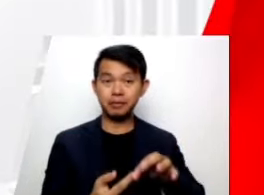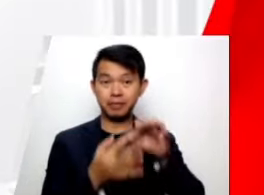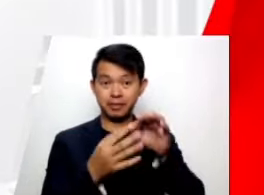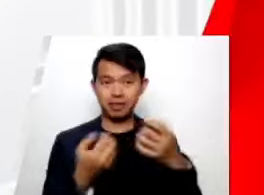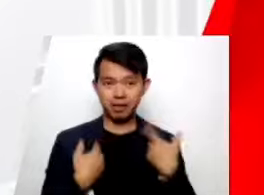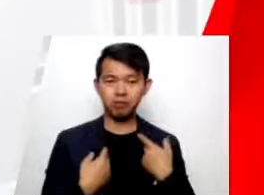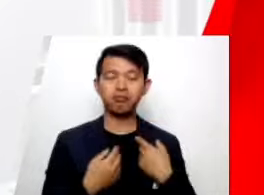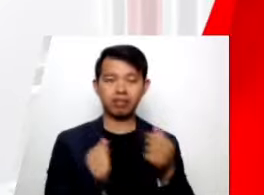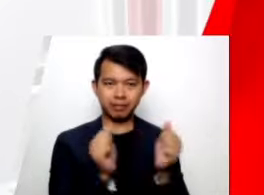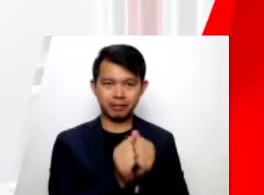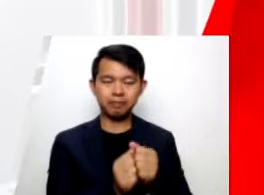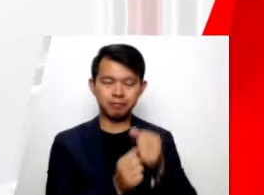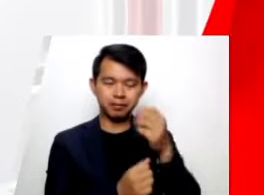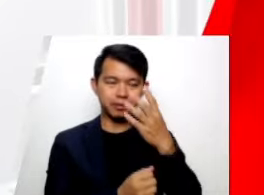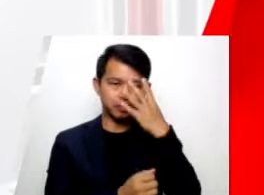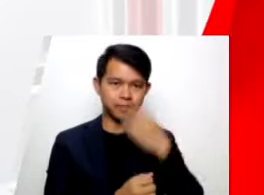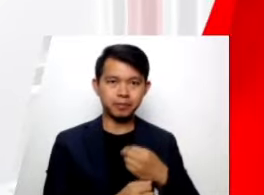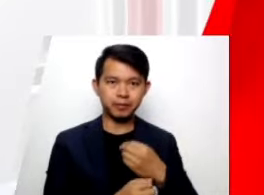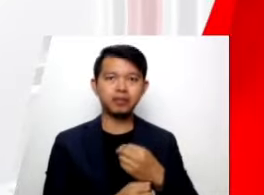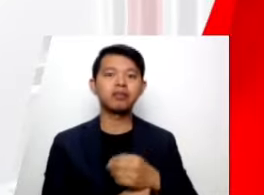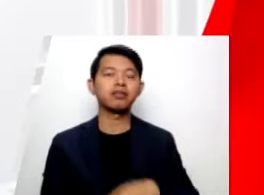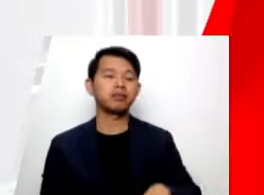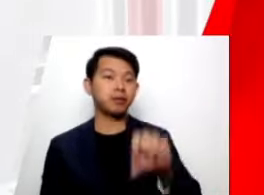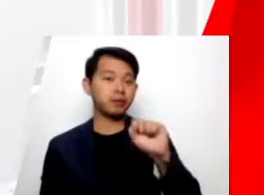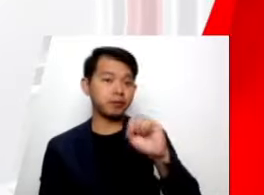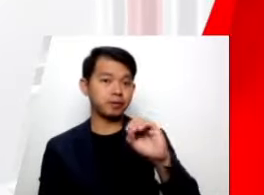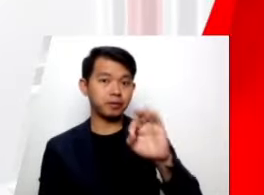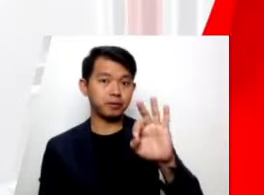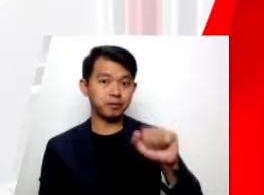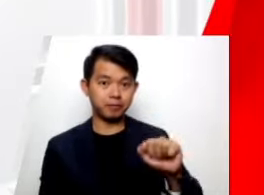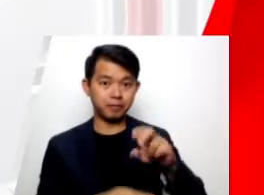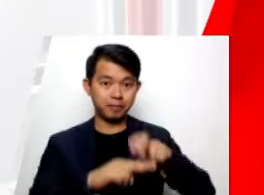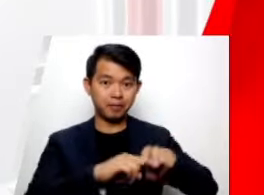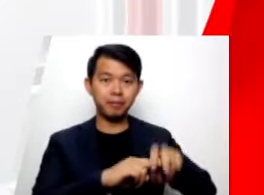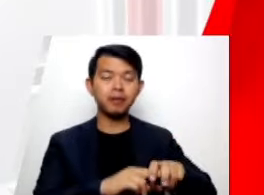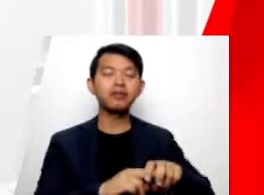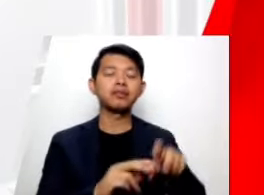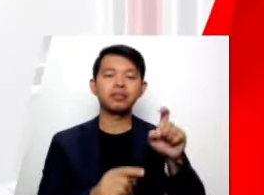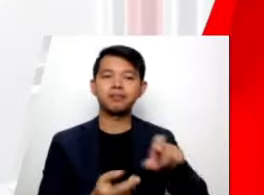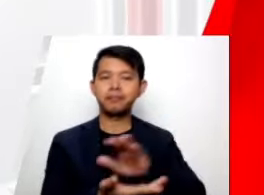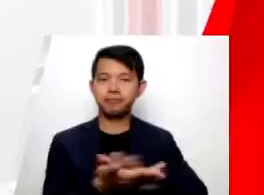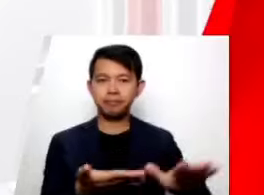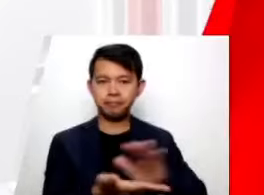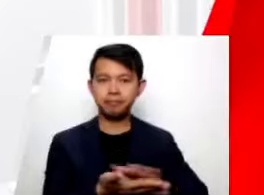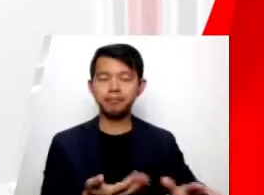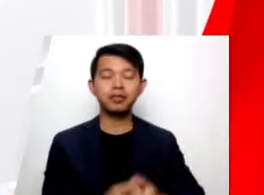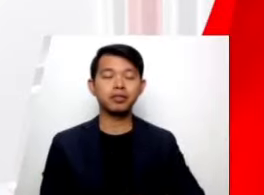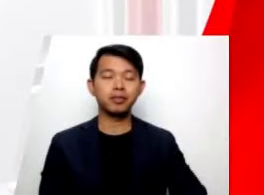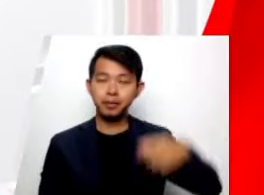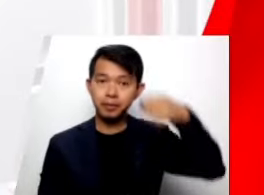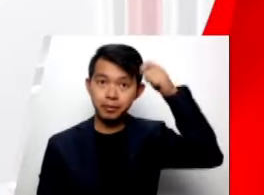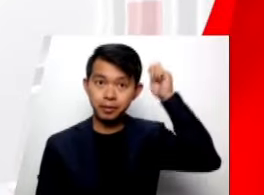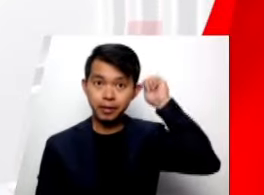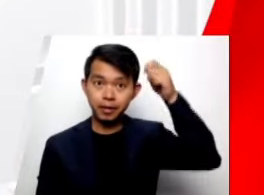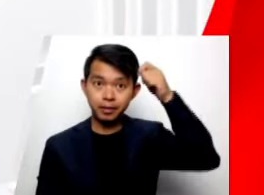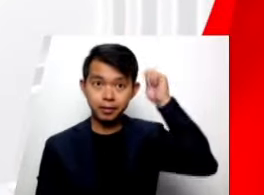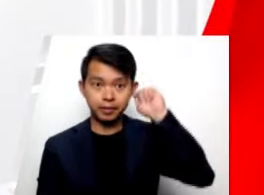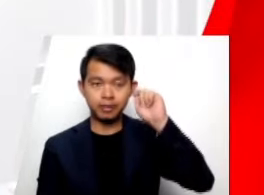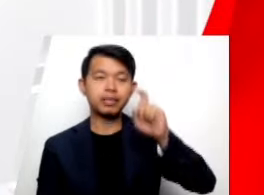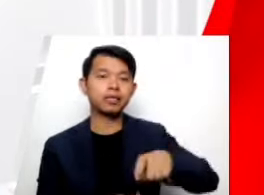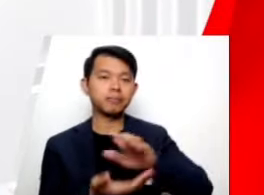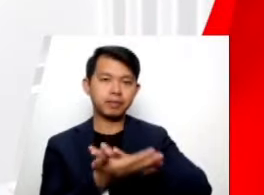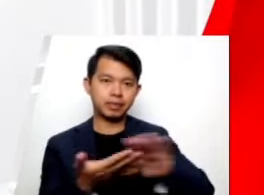na nasasandalan ng ulo. Maging ang paghuhugas ng mga ginagamit na suklay, sombrero at iba pang hair